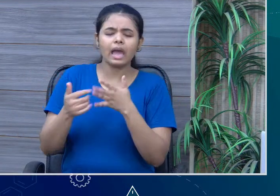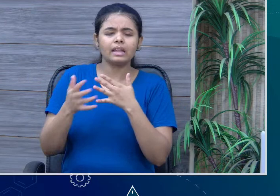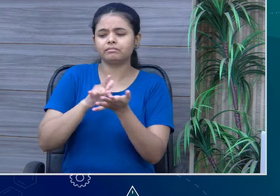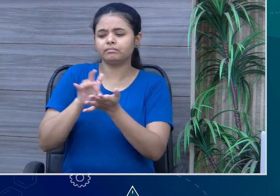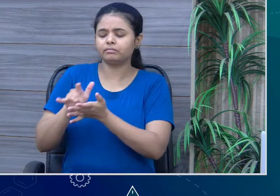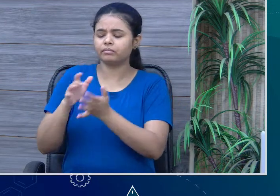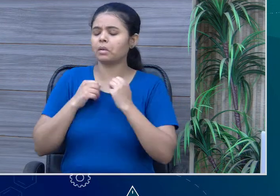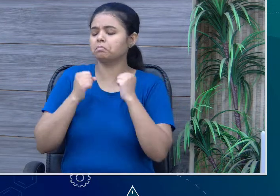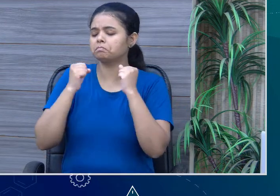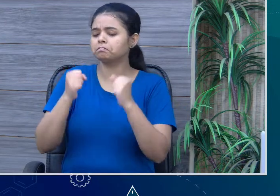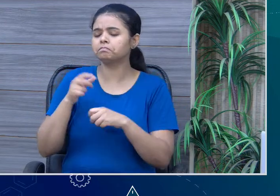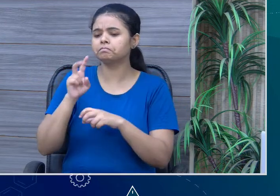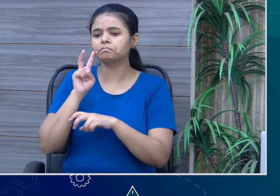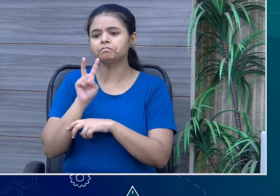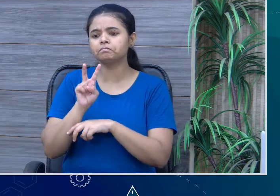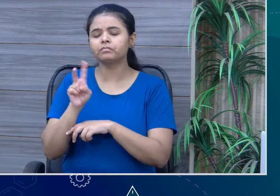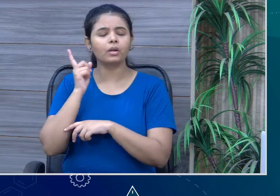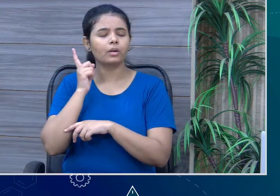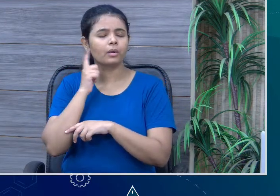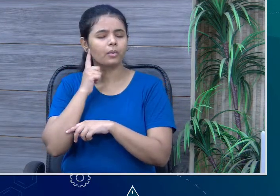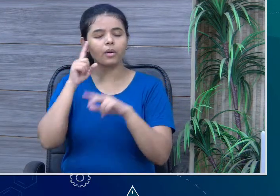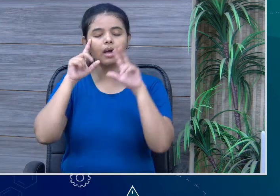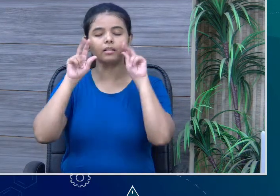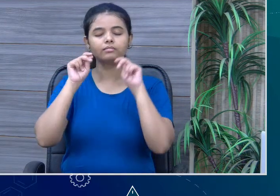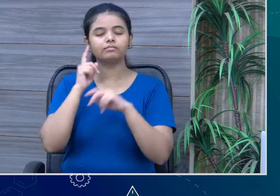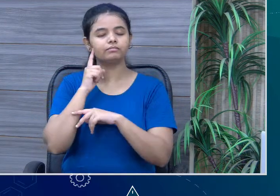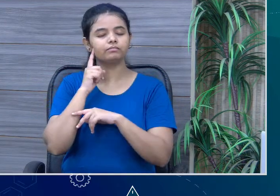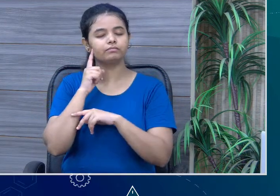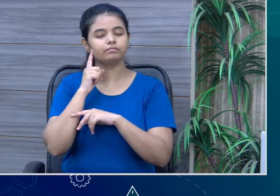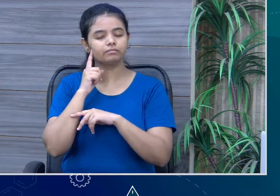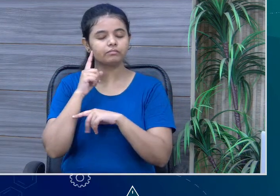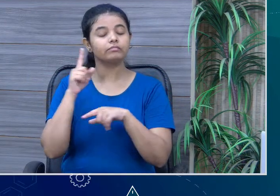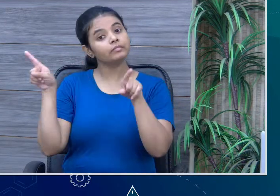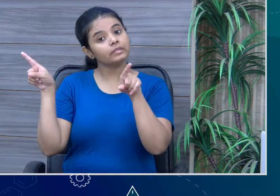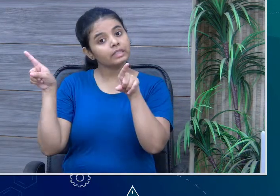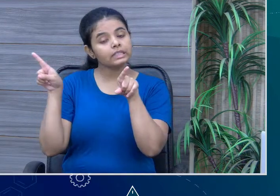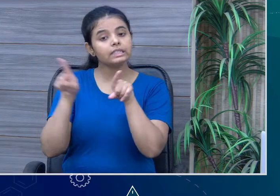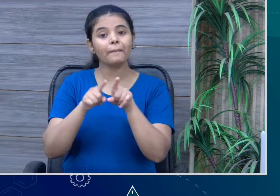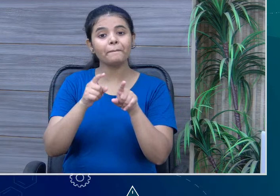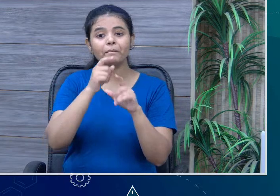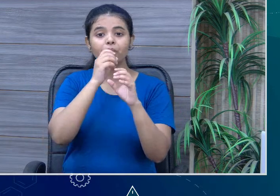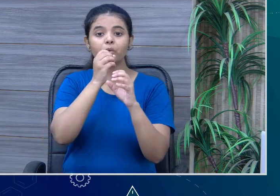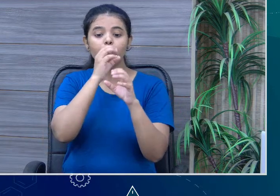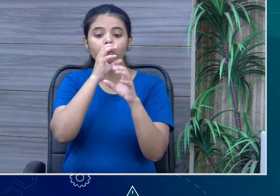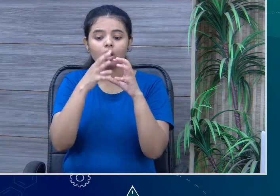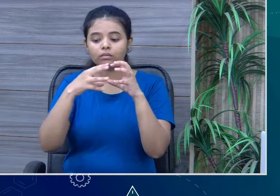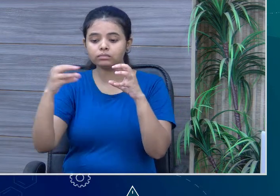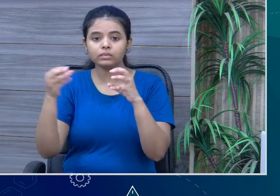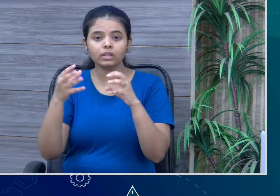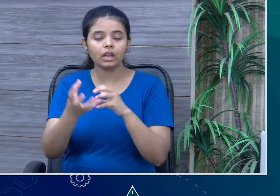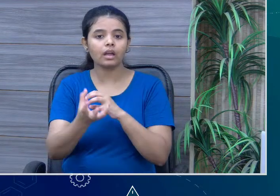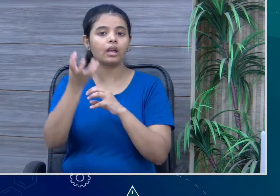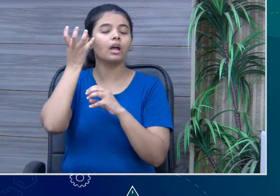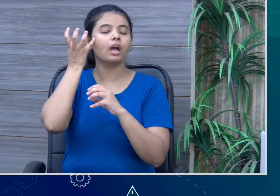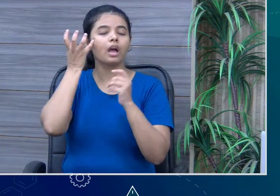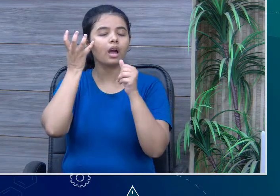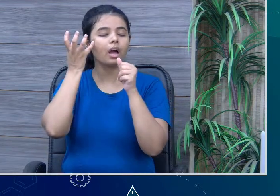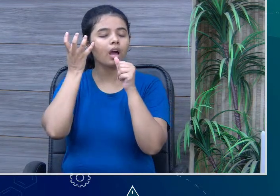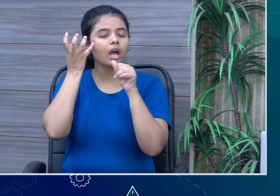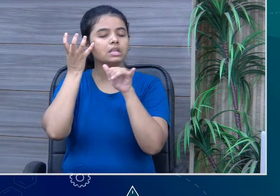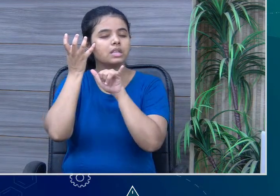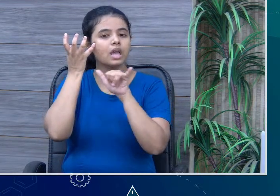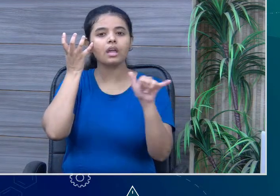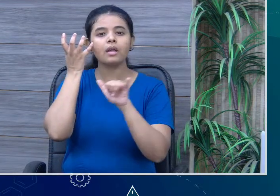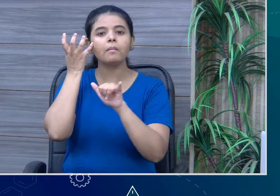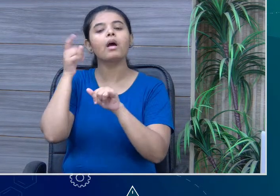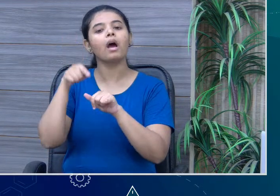ये साउंड वेव्स हमारे को सुनाई देती हैं. सेम साउंड वेव्स हमें शेल में से भी आती हैं जब हम उसको कान के पास लेके जाते हैं.